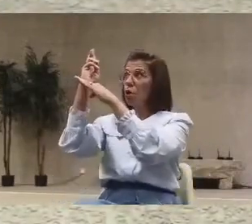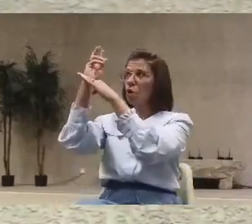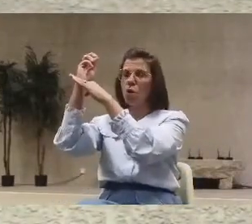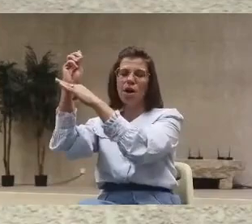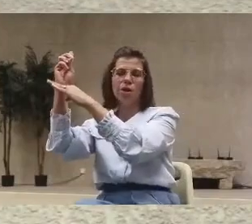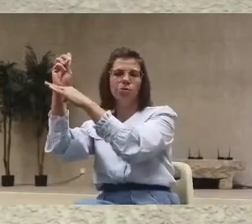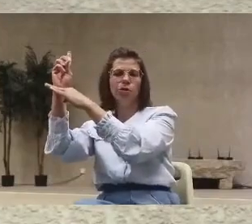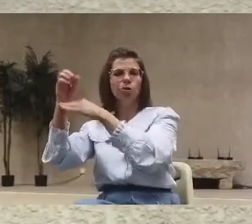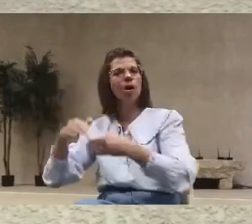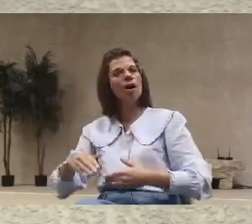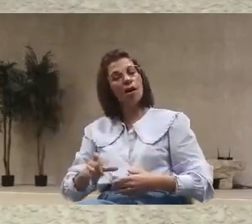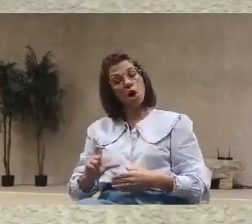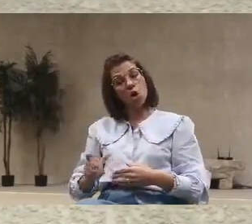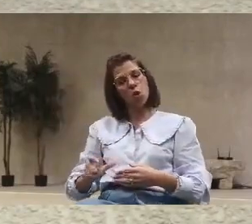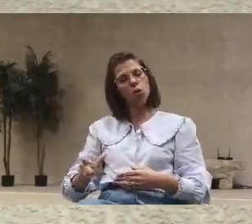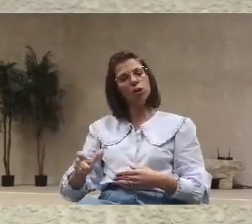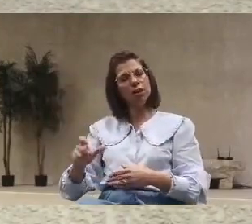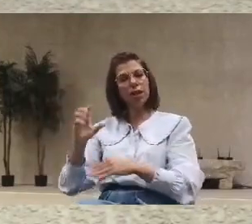c'est la joie